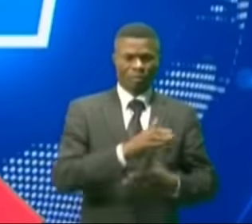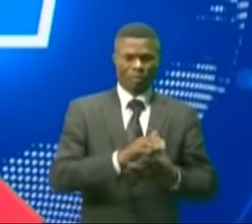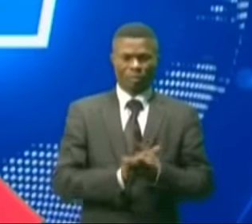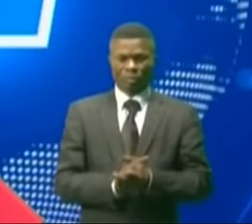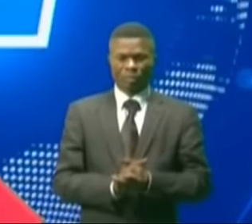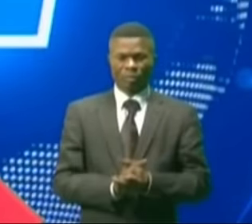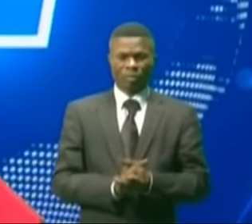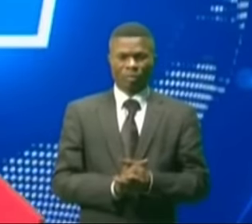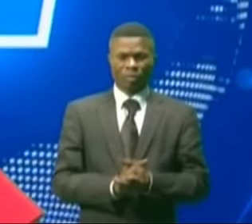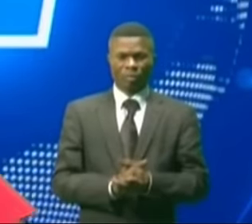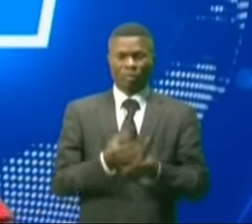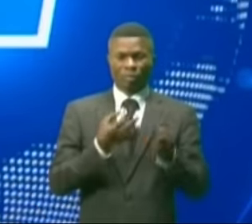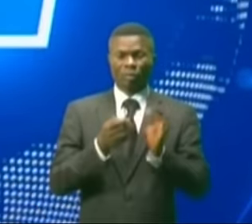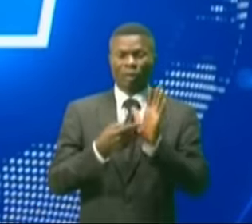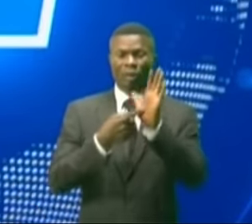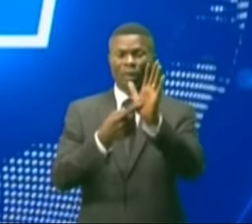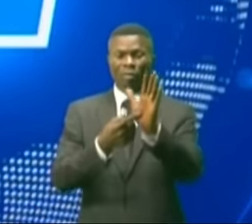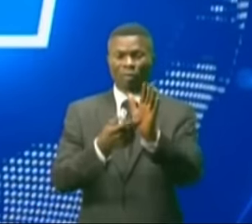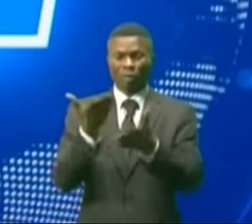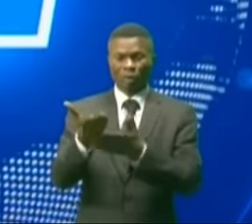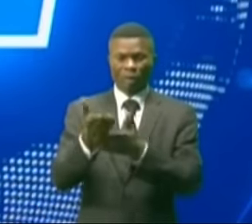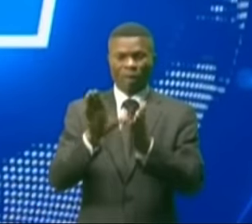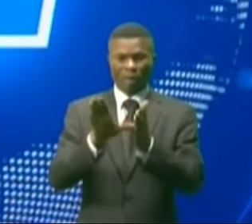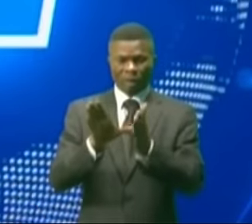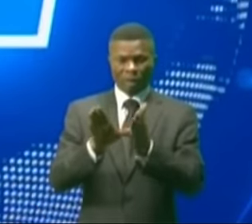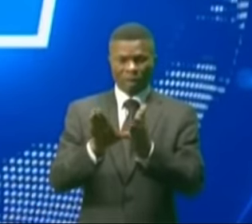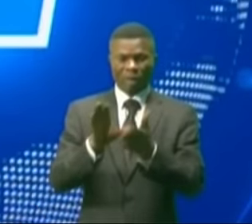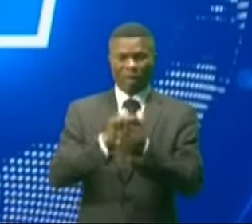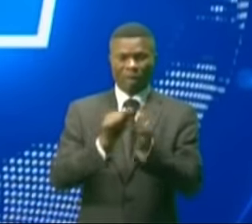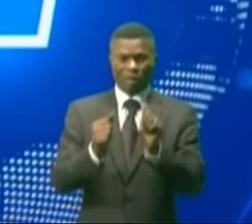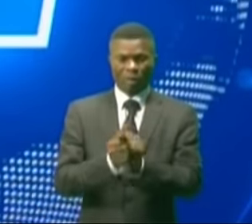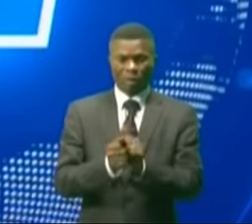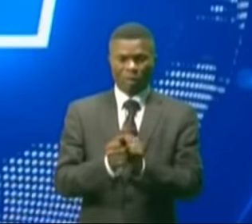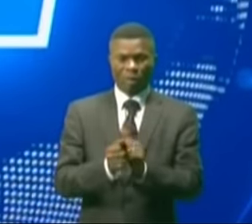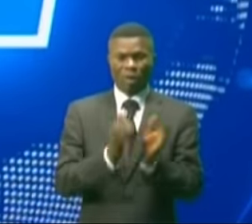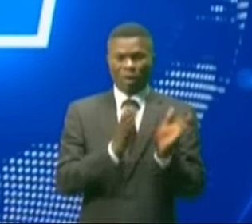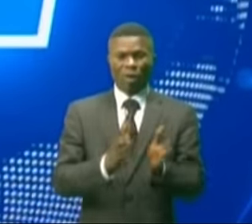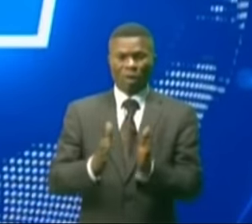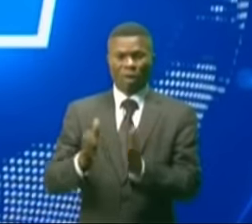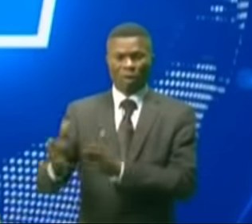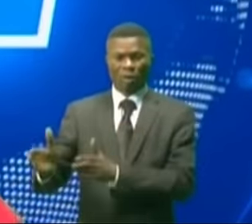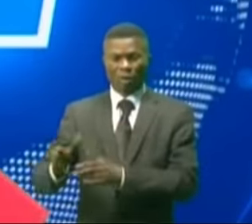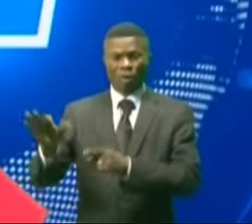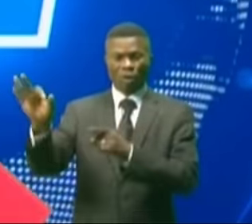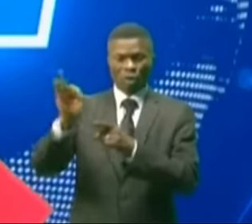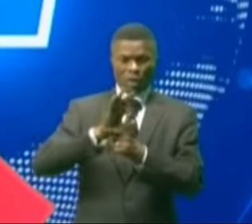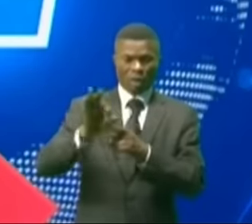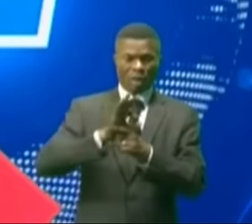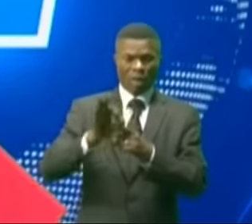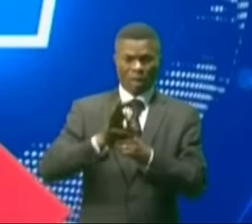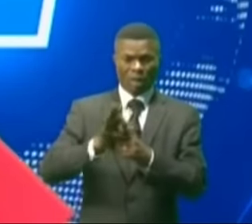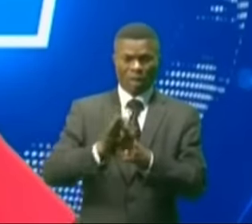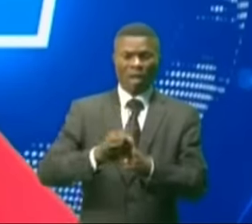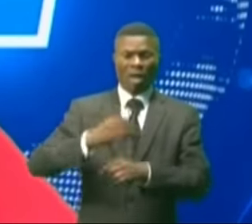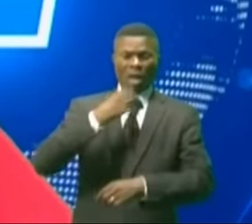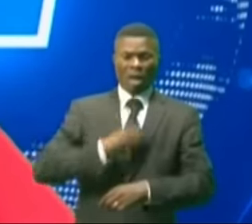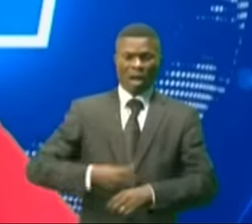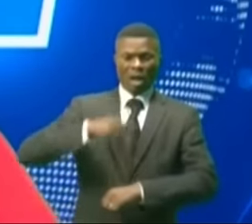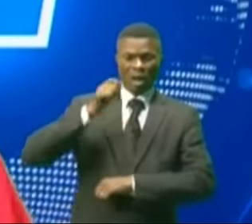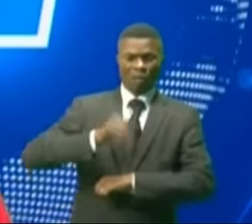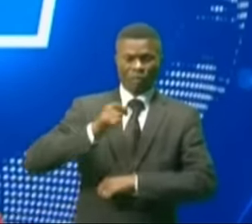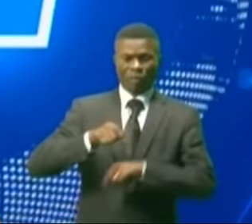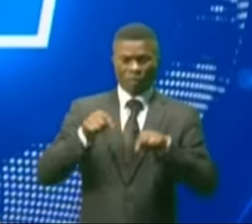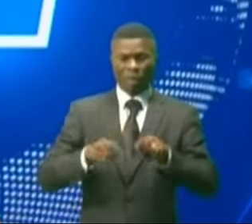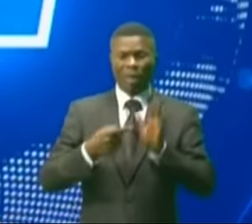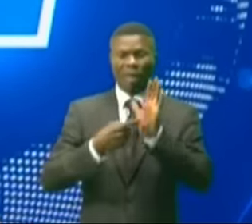Chimène Dondo vient de nous proposer ce reportage sur la préparation de la formation des avocats. Revenons